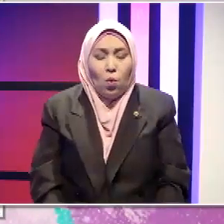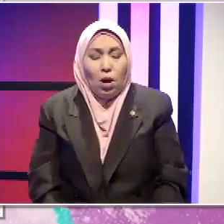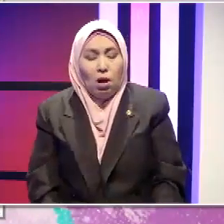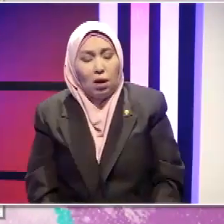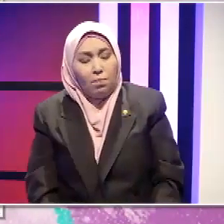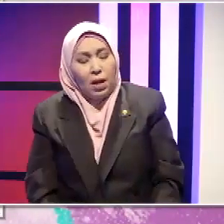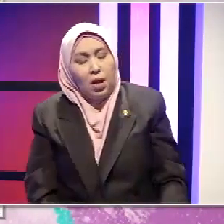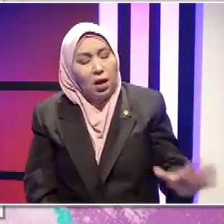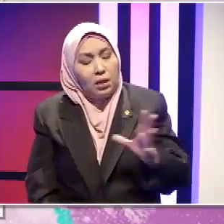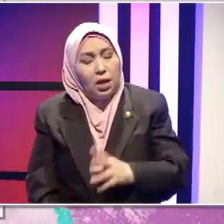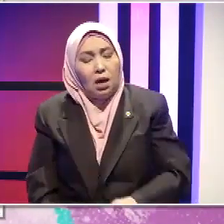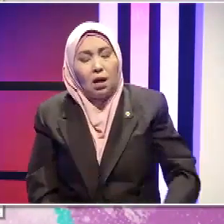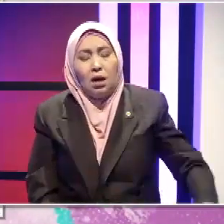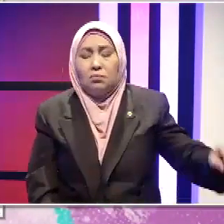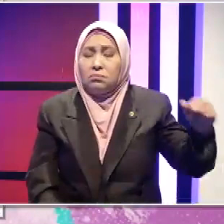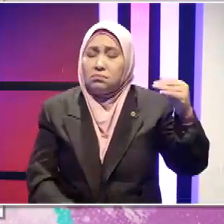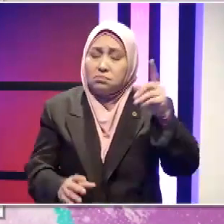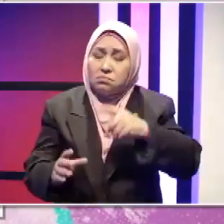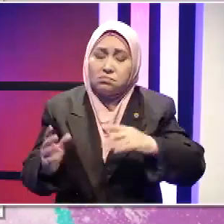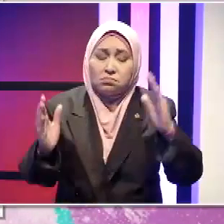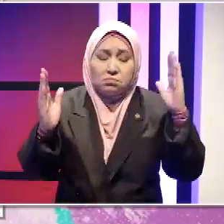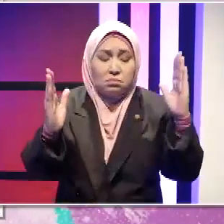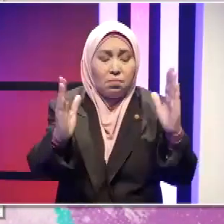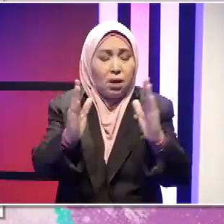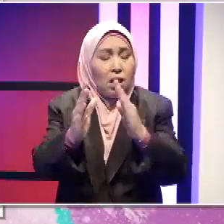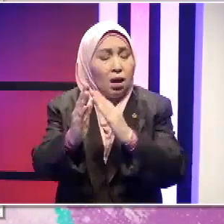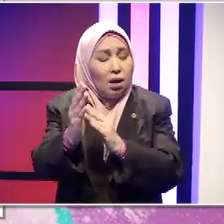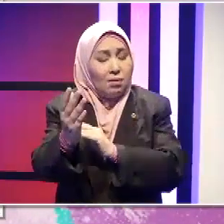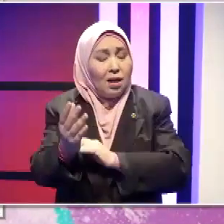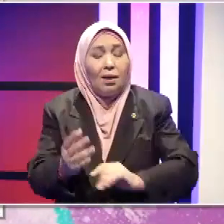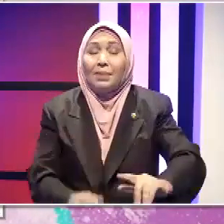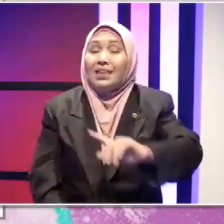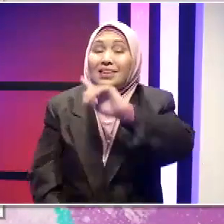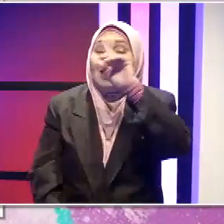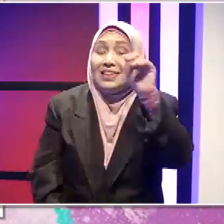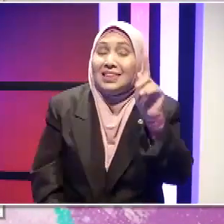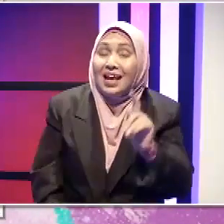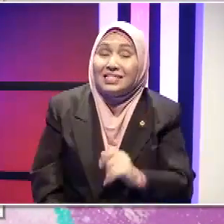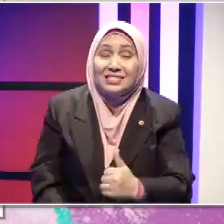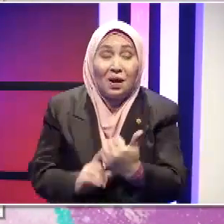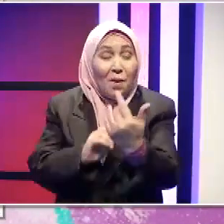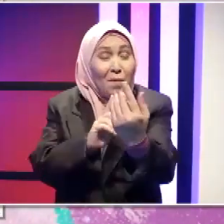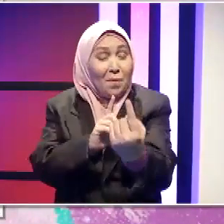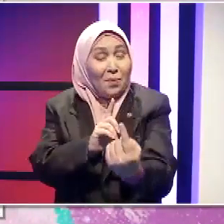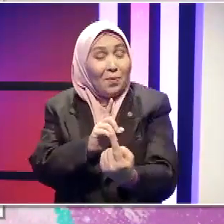Hai wow Hotel ebaum umum adzim yishmael